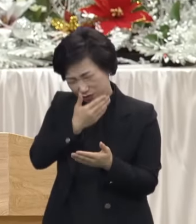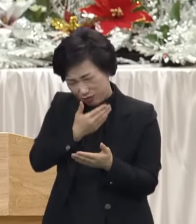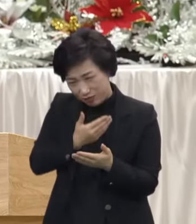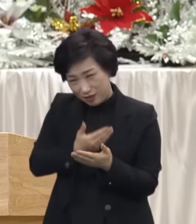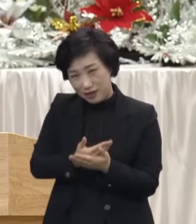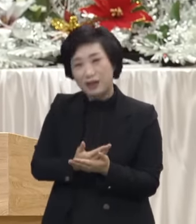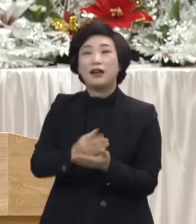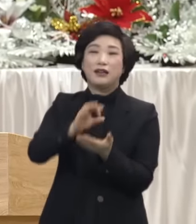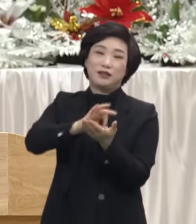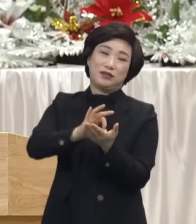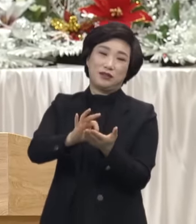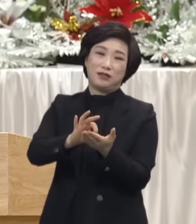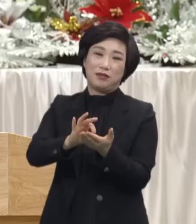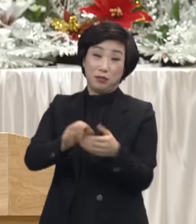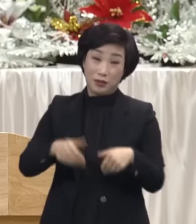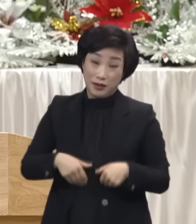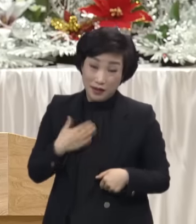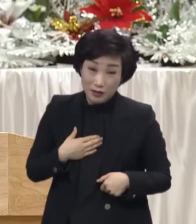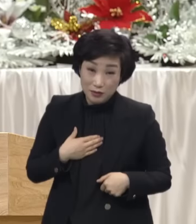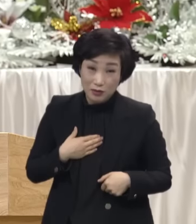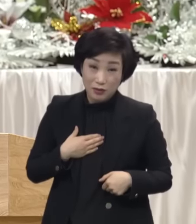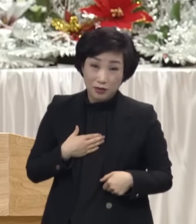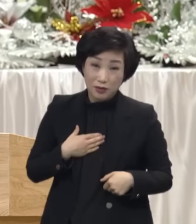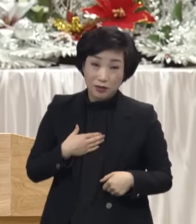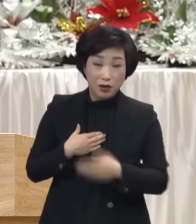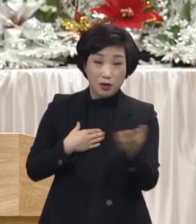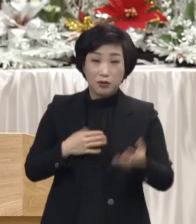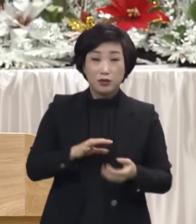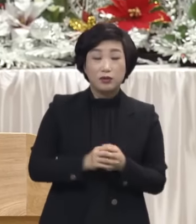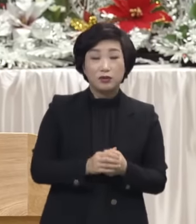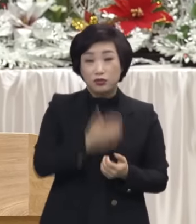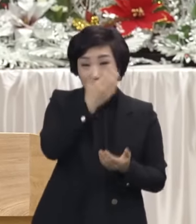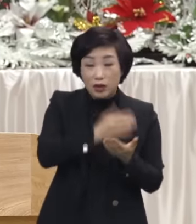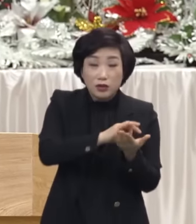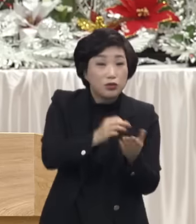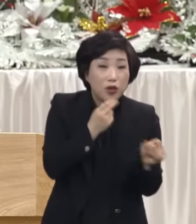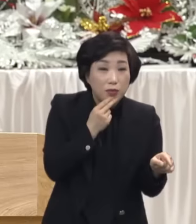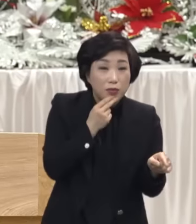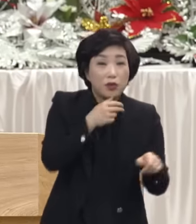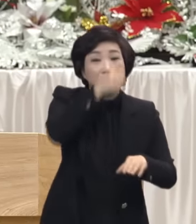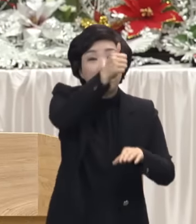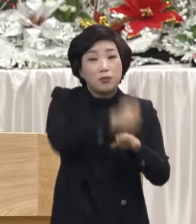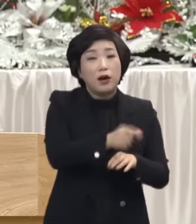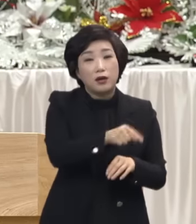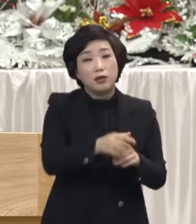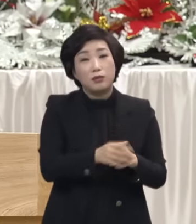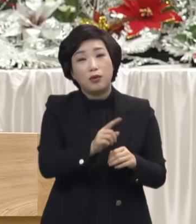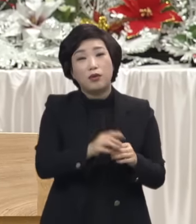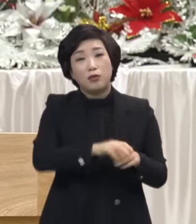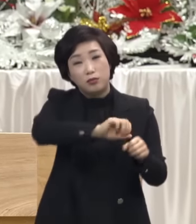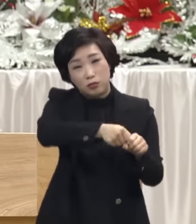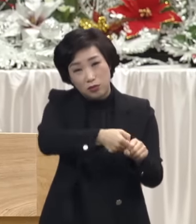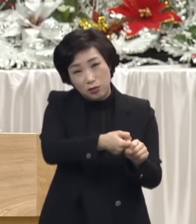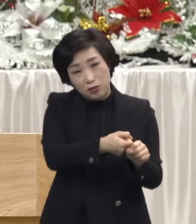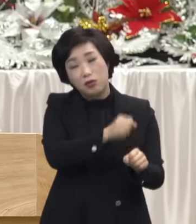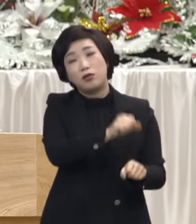값지게 투자하지 않는 사람은 자기 스스로 무서운 책망거리를 만드는